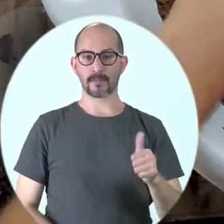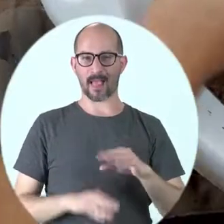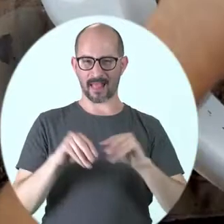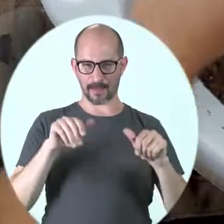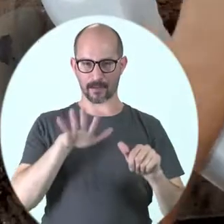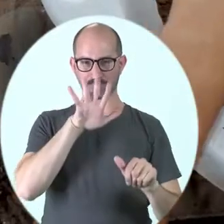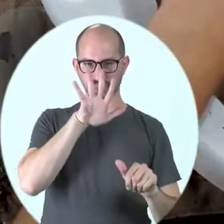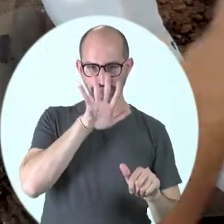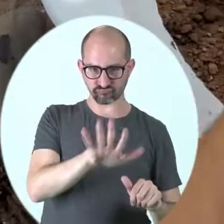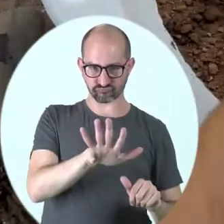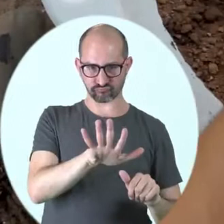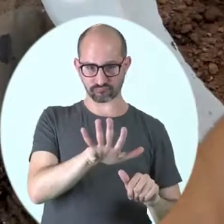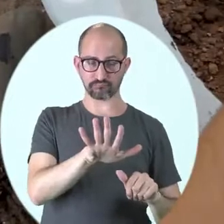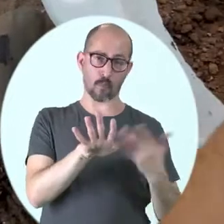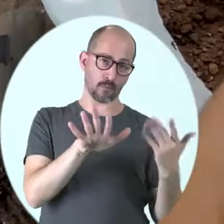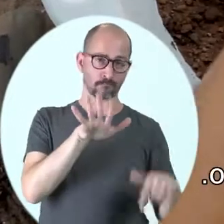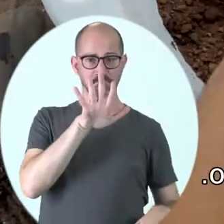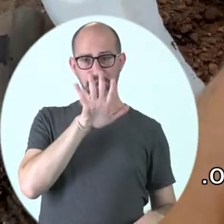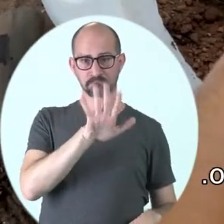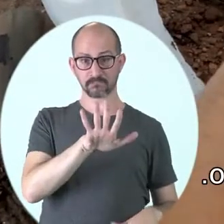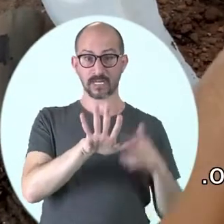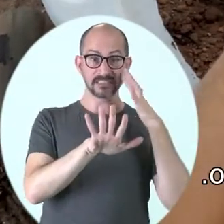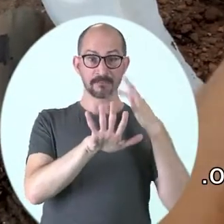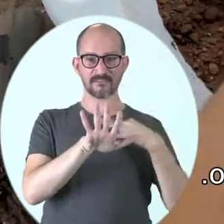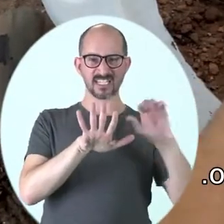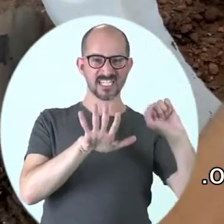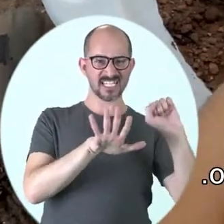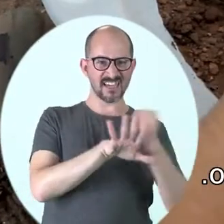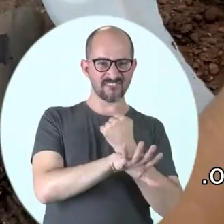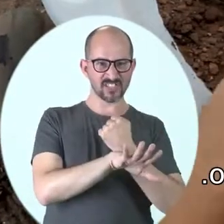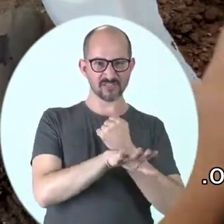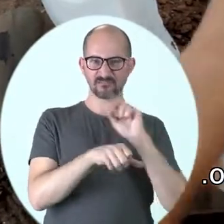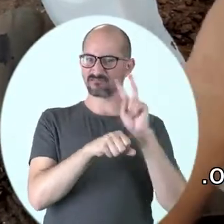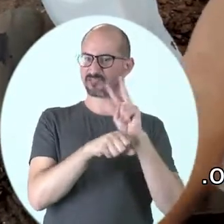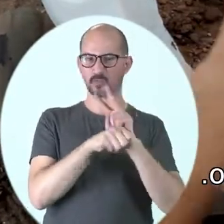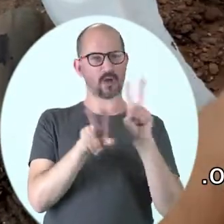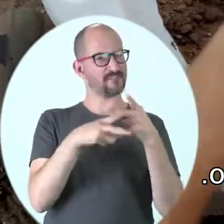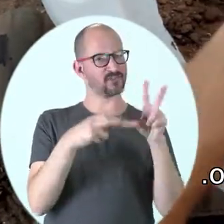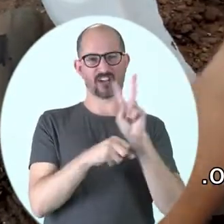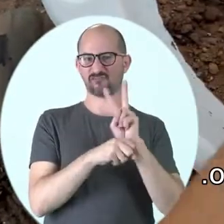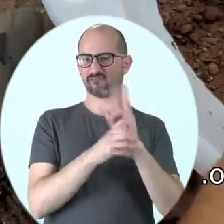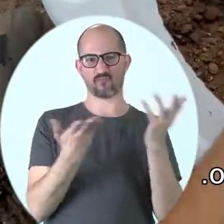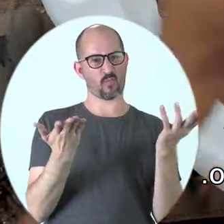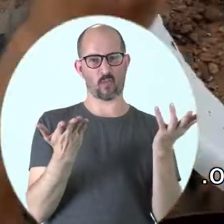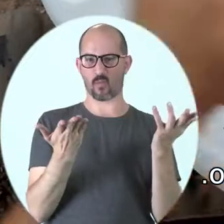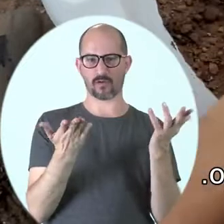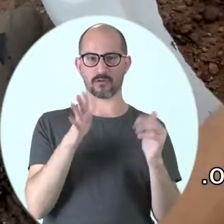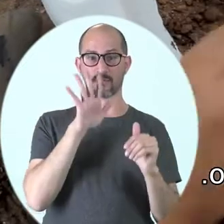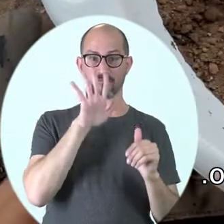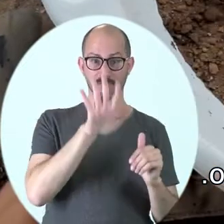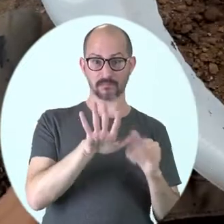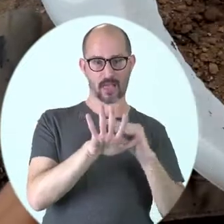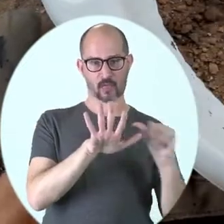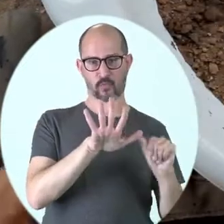נטביע את היד או הרגל באדמה לחה. שימו לב, אם נעבוד עם אדמה יבשה, הצורה לא תישמר כאשר נשפוך את